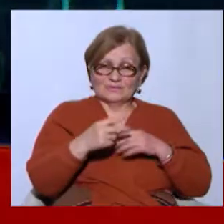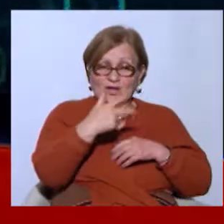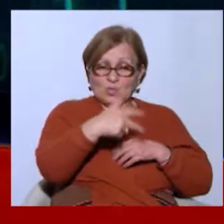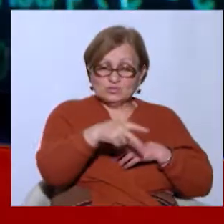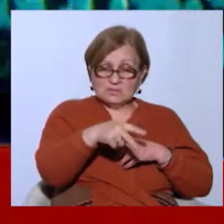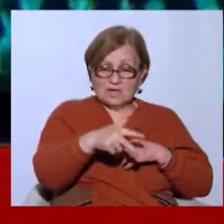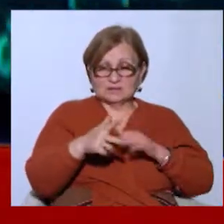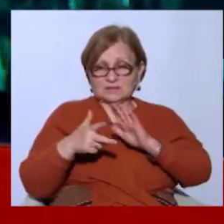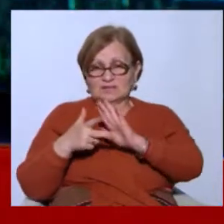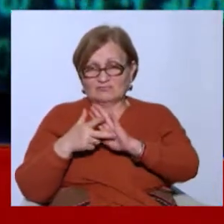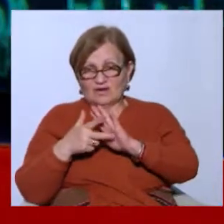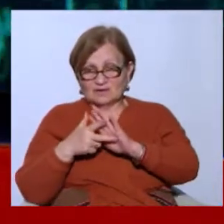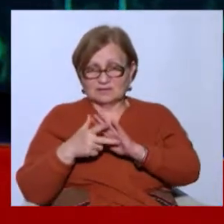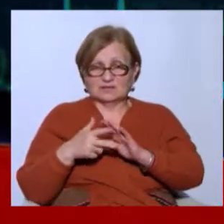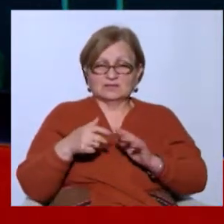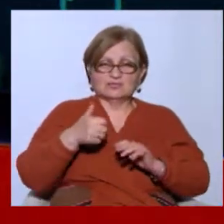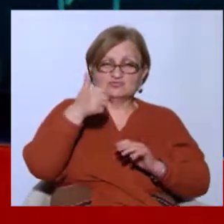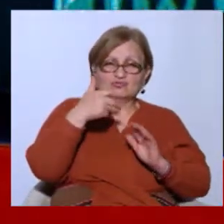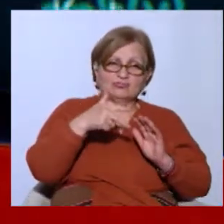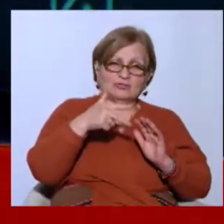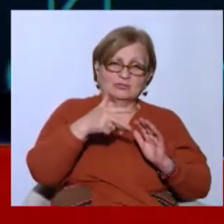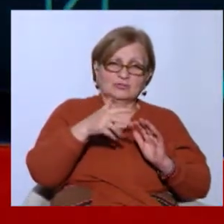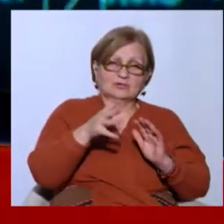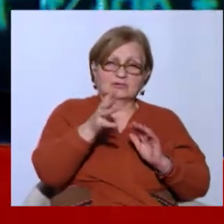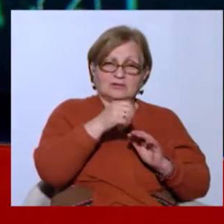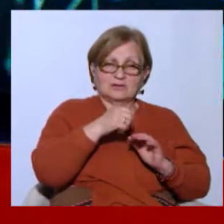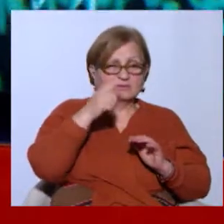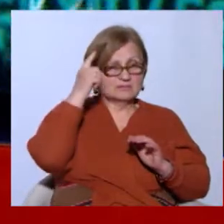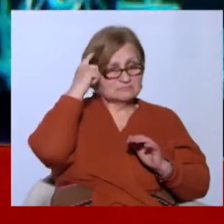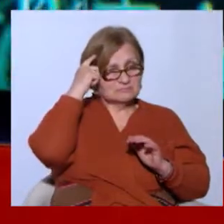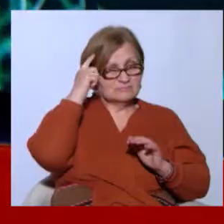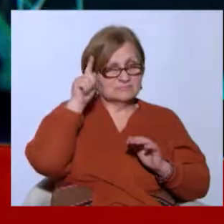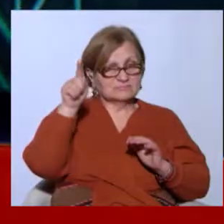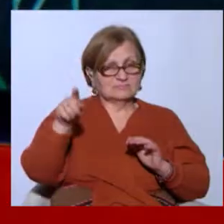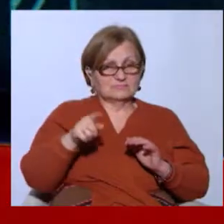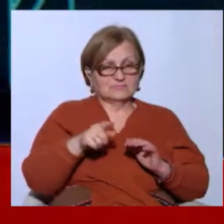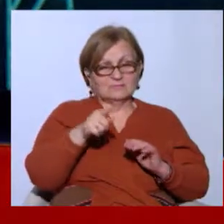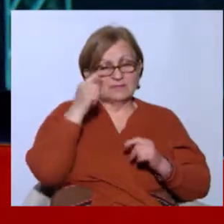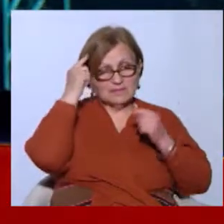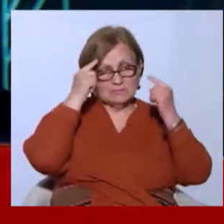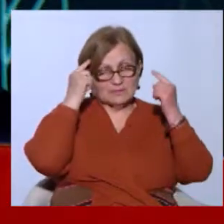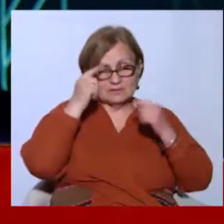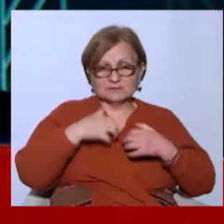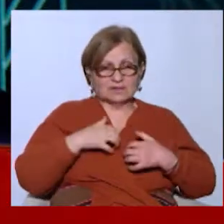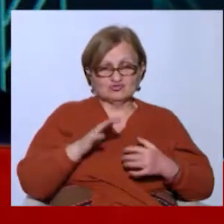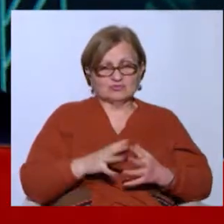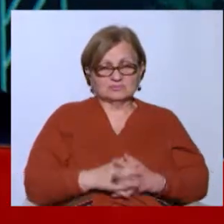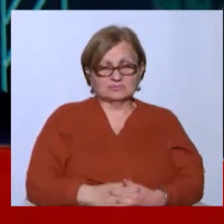8, გამოაკლოთ ჯერ 30, შემდეგ ფიქრი დაიწყოთ. აბა იფიქრეთ,